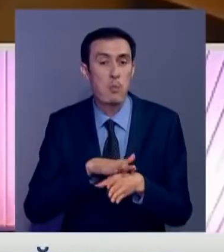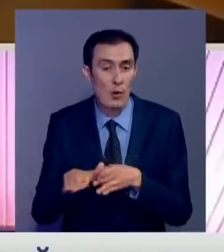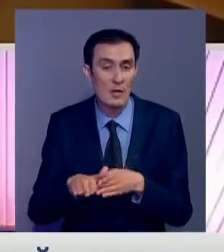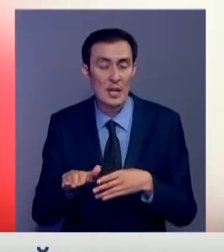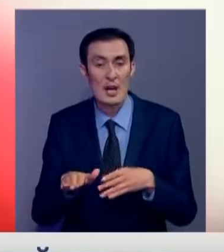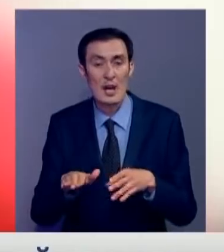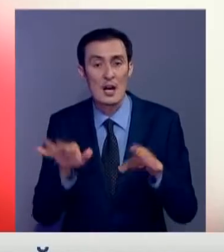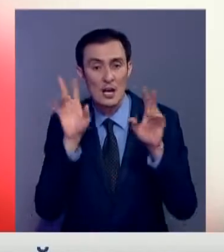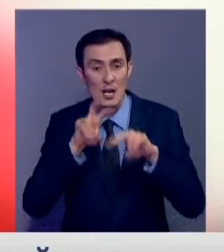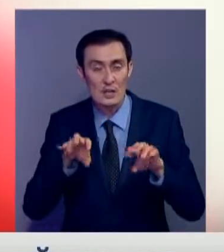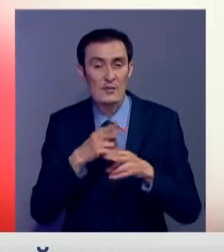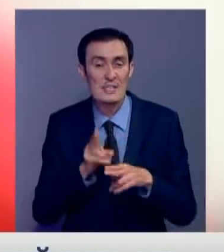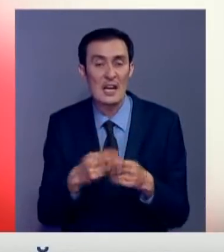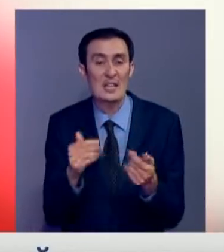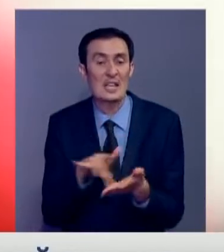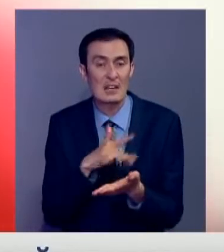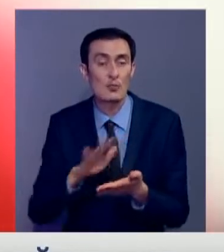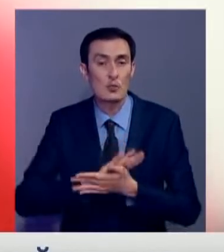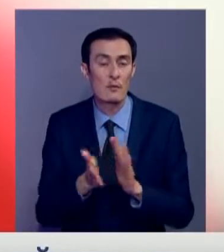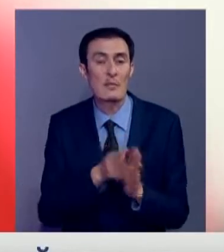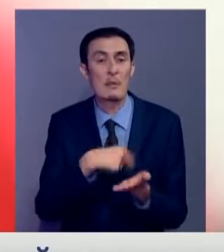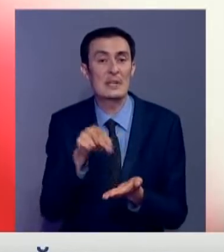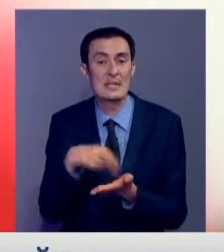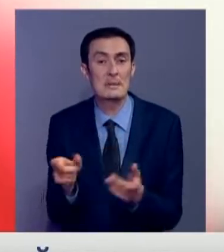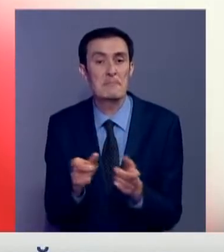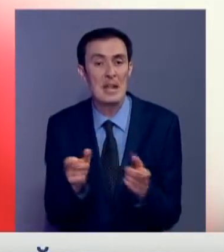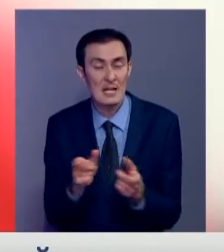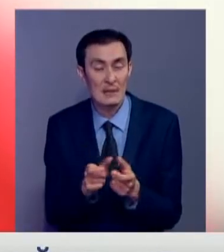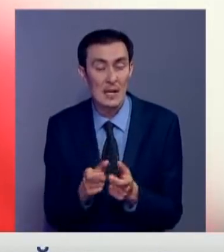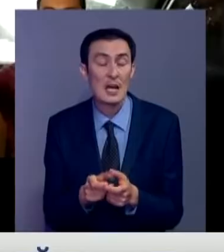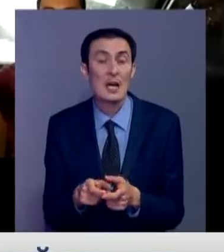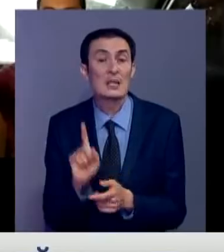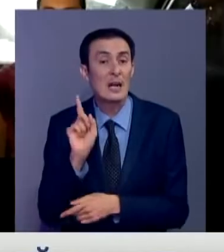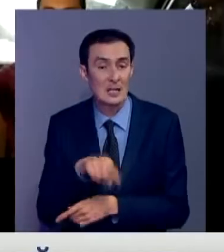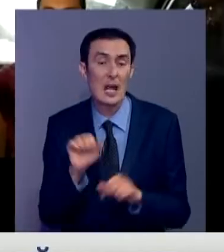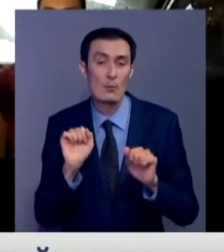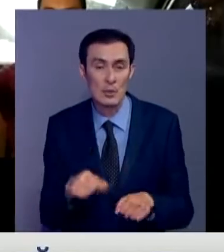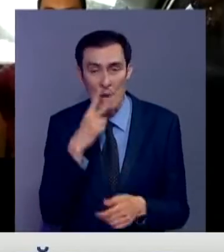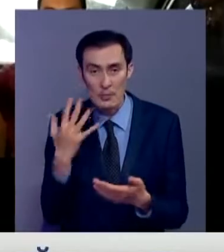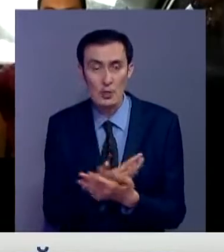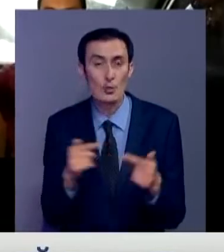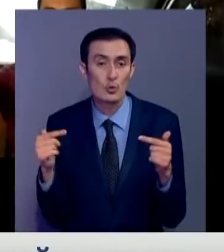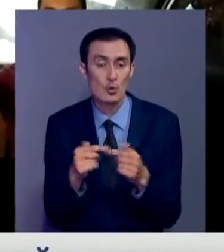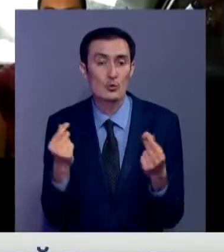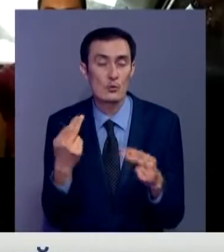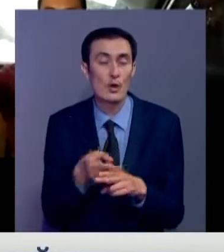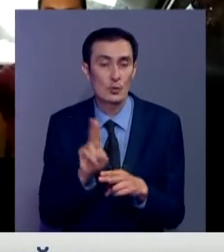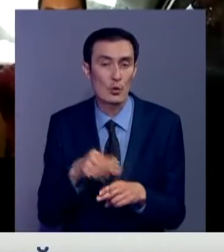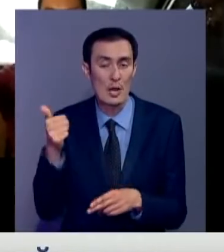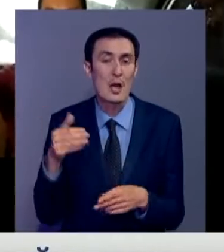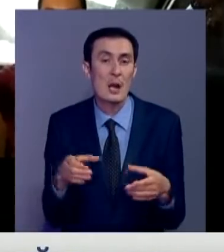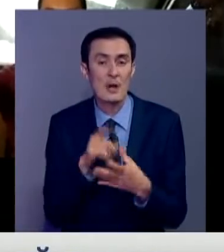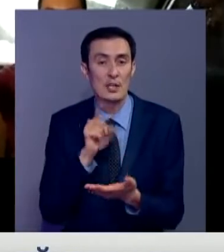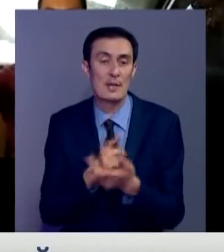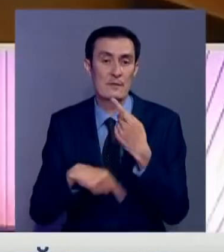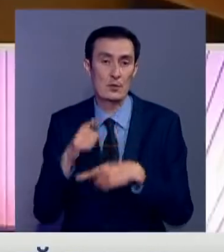полной расшифровки всех тарифов и условий приобретения билетов. Только в этом случае можно определить точную сумму, которую ответчик должен